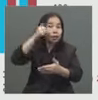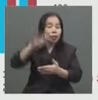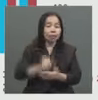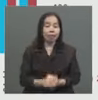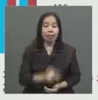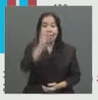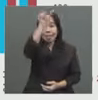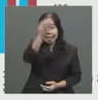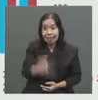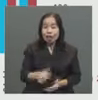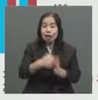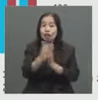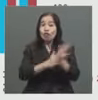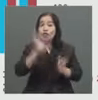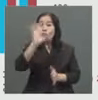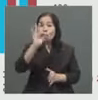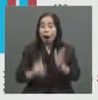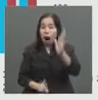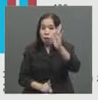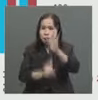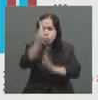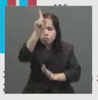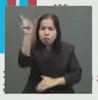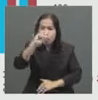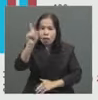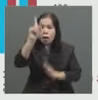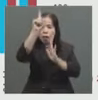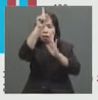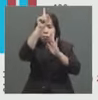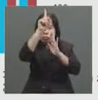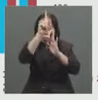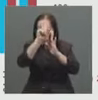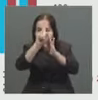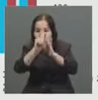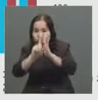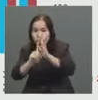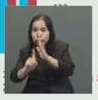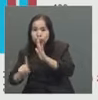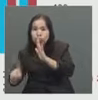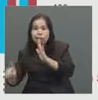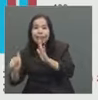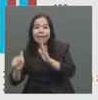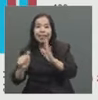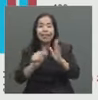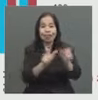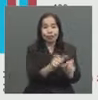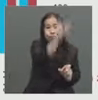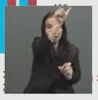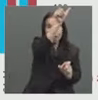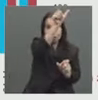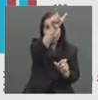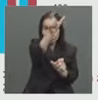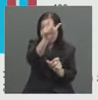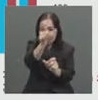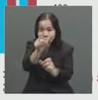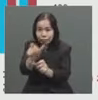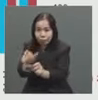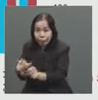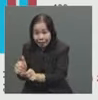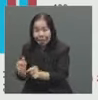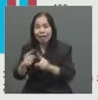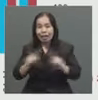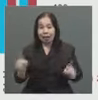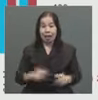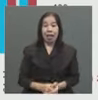งสีฟ้าที่สูงที่สุดก็ดูเหมือนทำท่าจะลดลงนะครับแต่ก็ยังเป็นหลักที่สูงอยู่กว่าเมื่อต